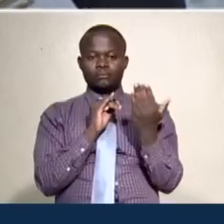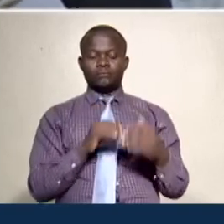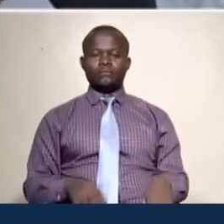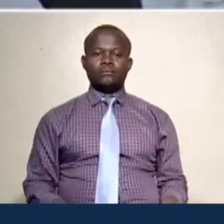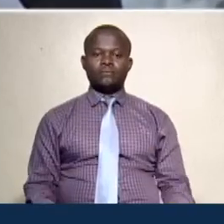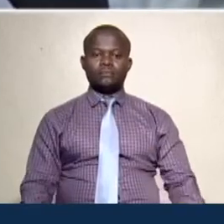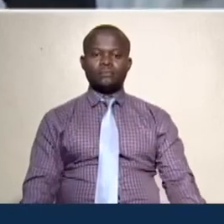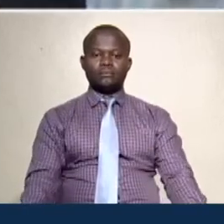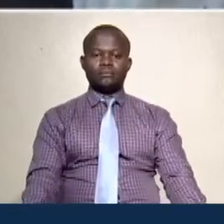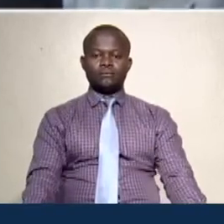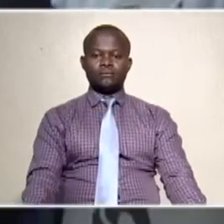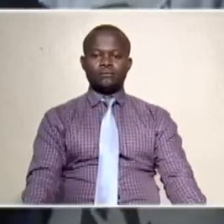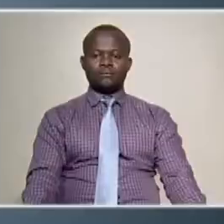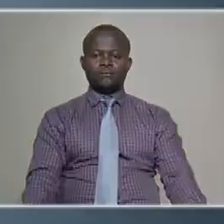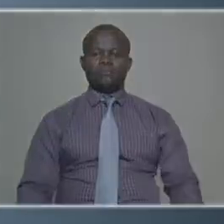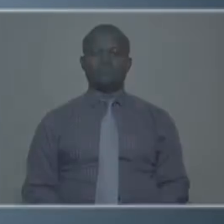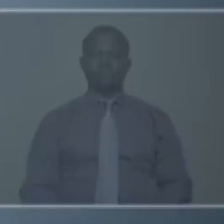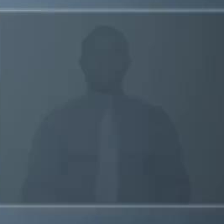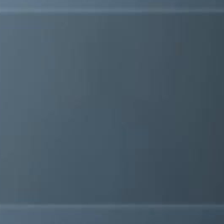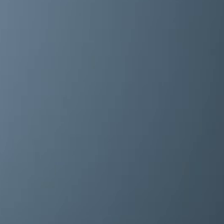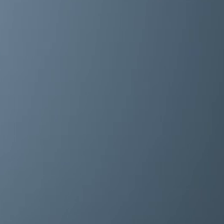John Patrick, i Kigali.